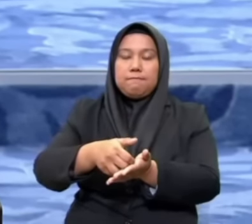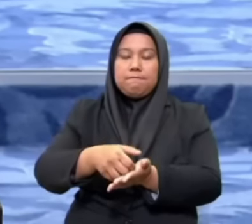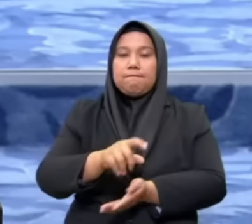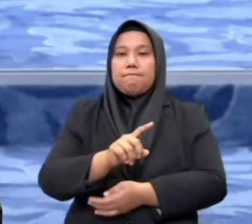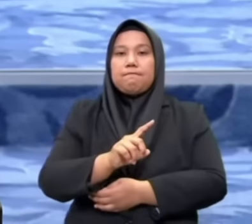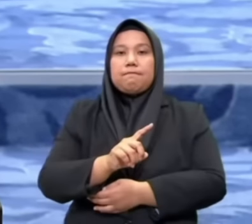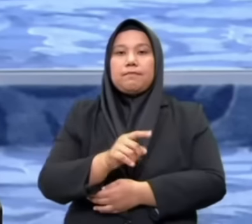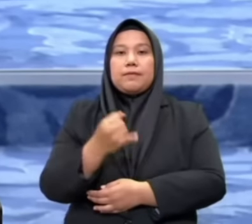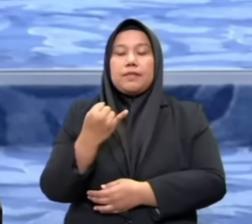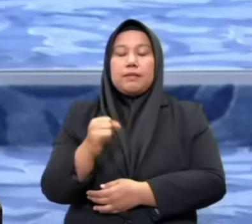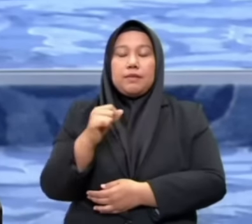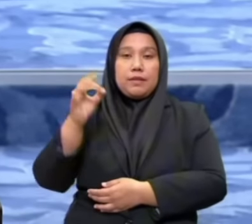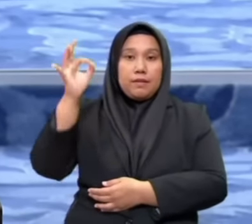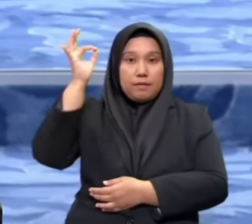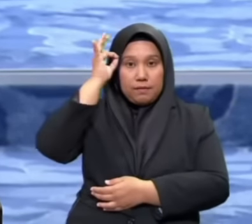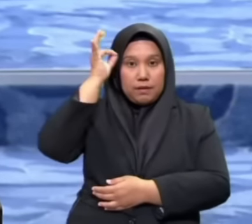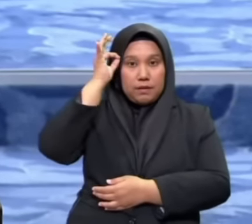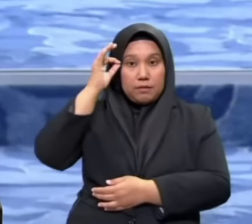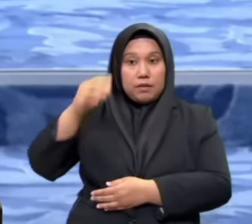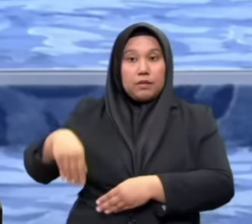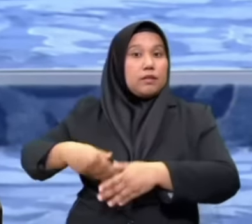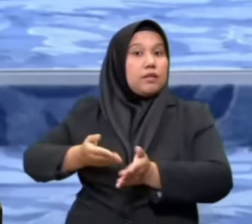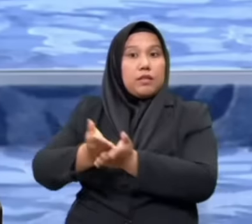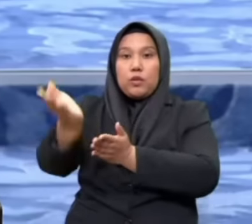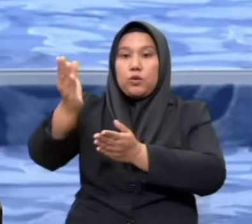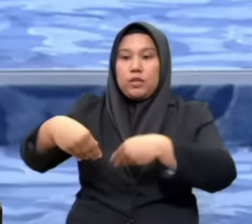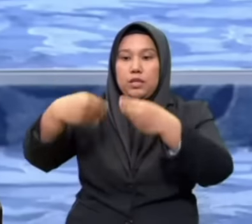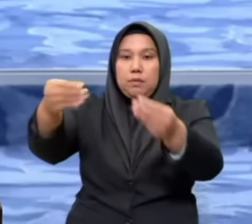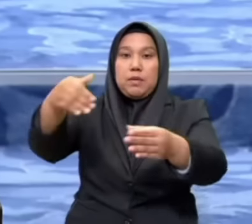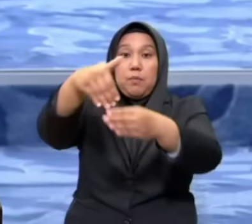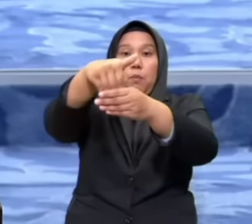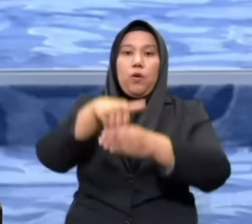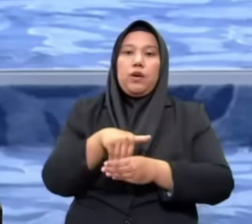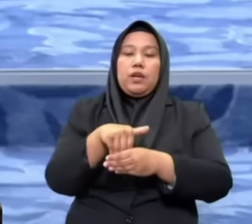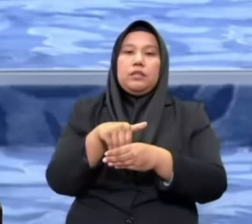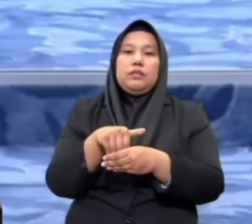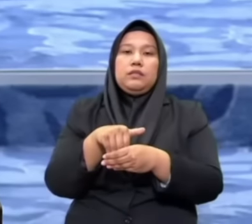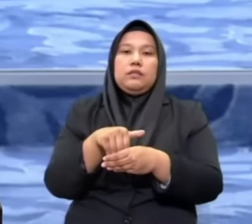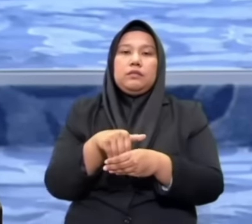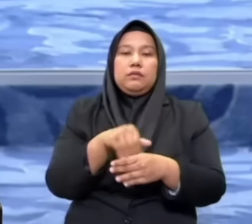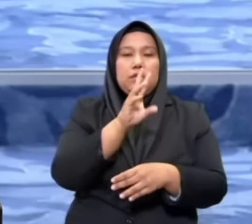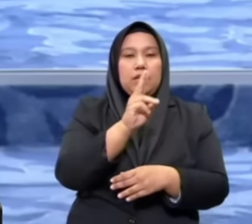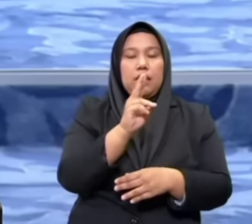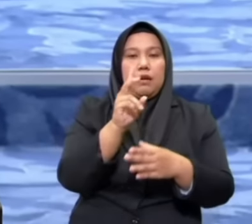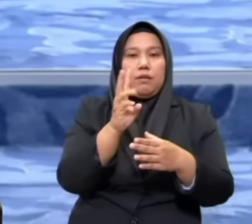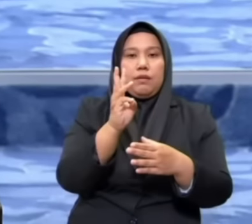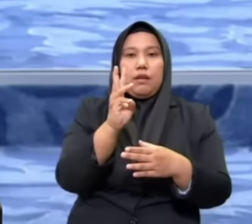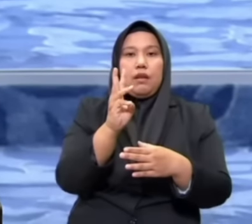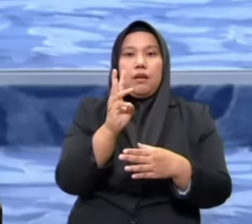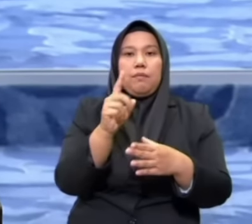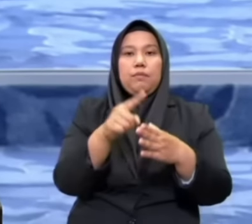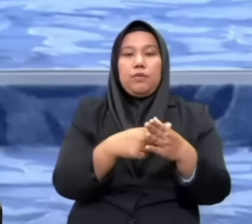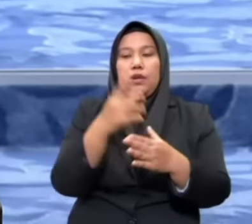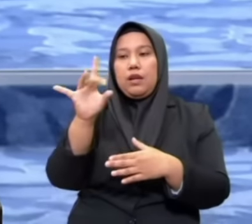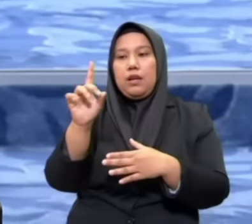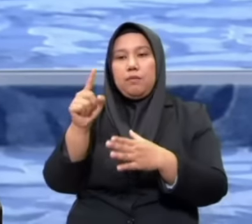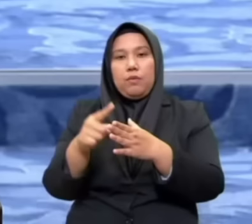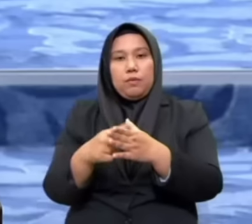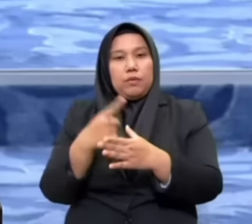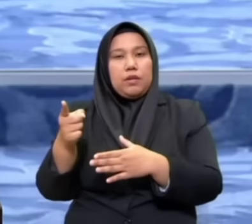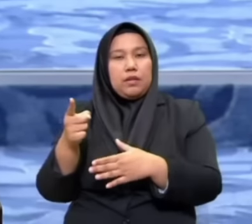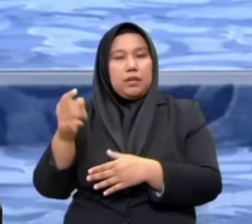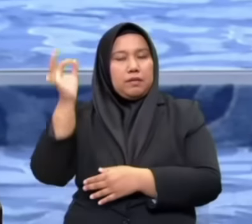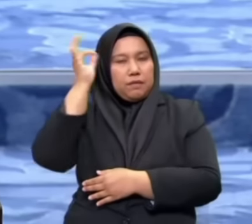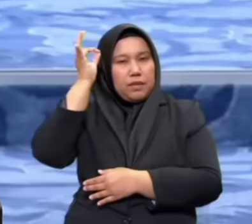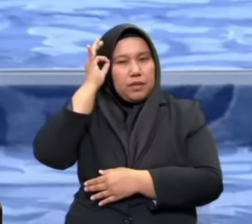anggapan bahawa mereka akan terus diberi bonus. Selama ini umpamanya saya lihat kadang-kadang 6 bulan, 8 bulan bonus dianggap sebagai satu perkara